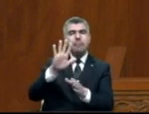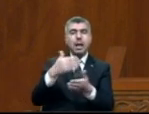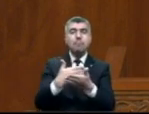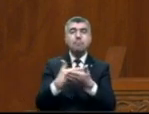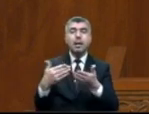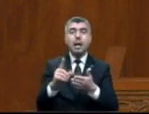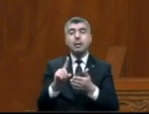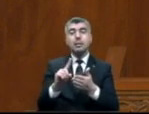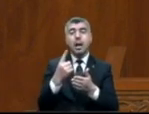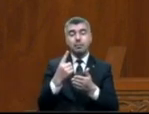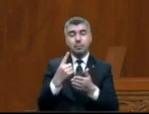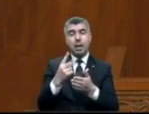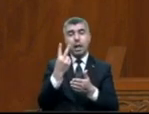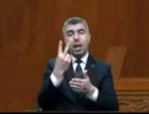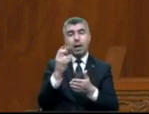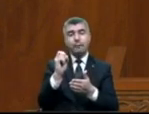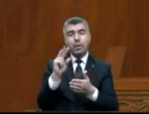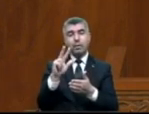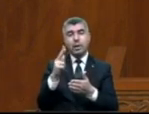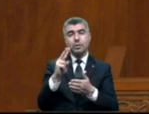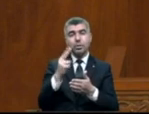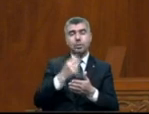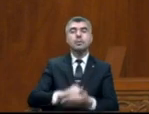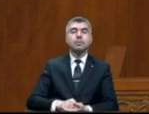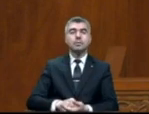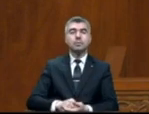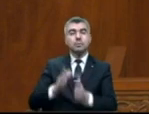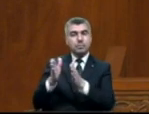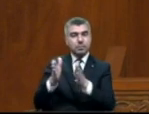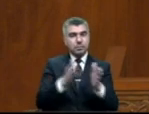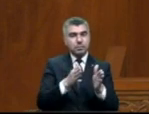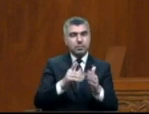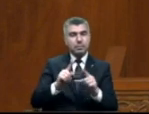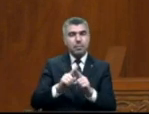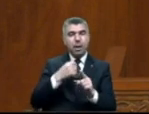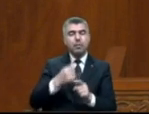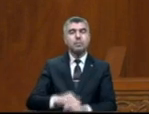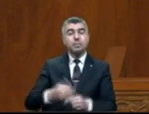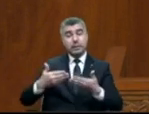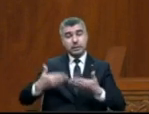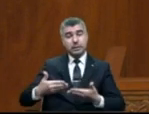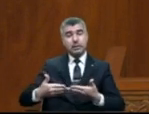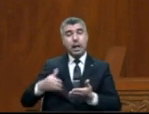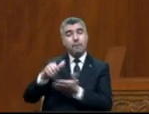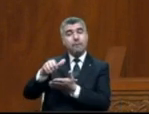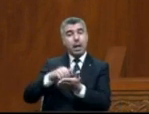5 مليار ديال الدرهم في 2023. فيما يخص السير الحالي للموسم